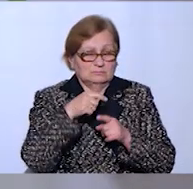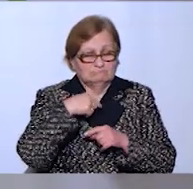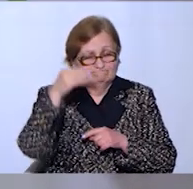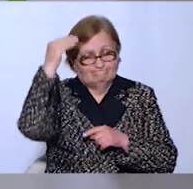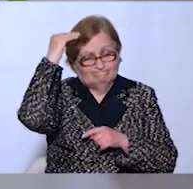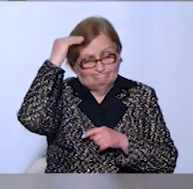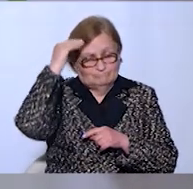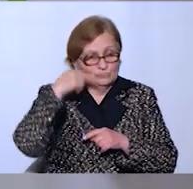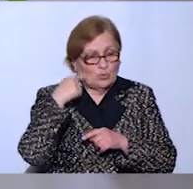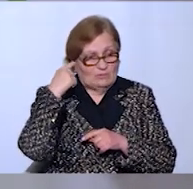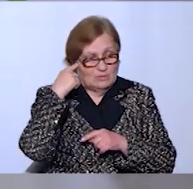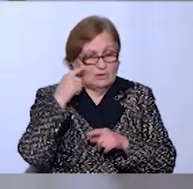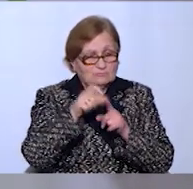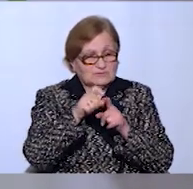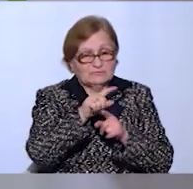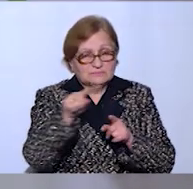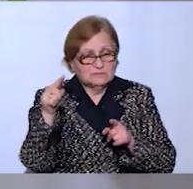რამეს გულისხმობს. ეს გულისხმობს